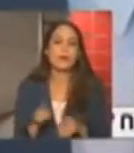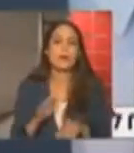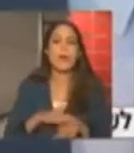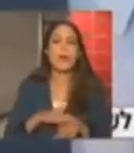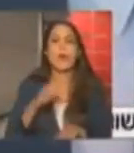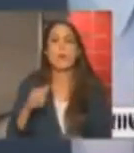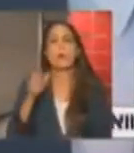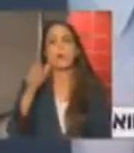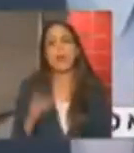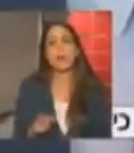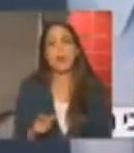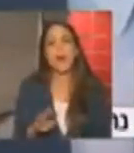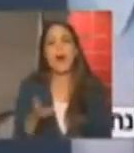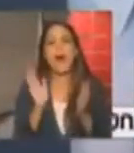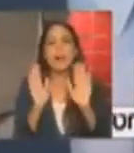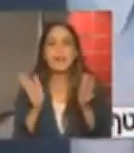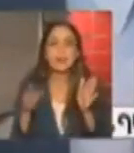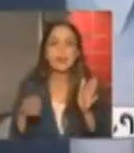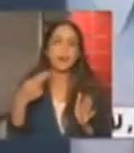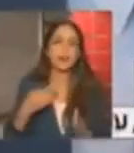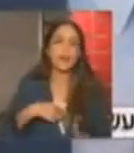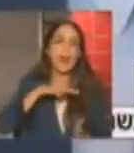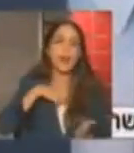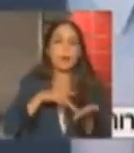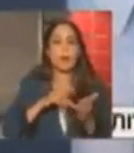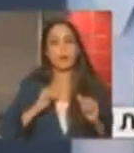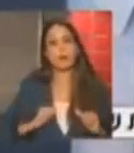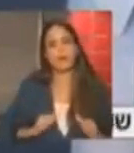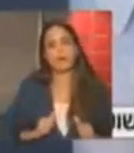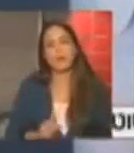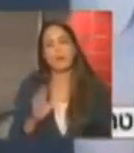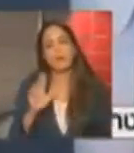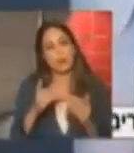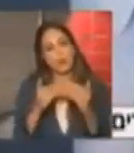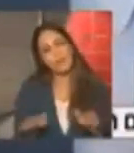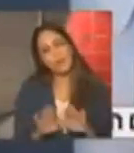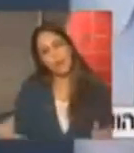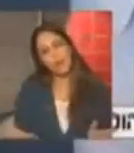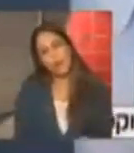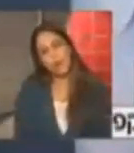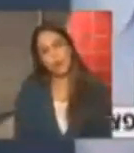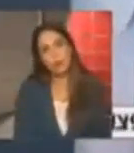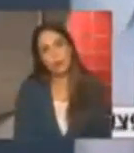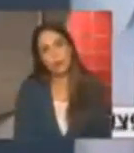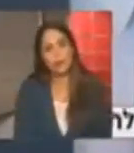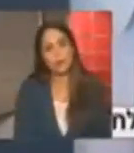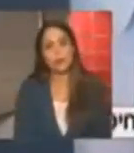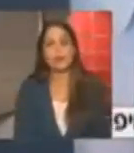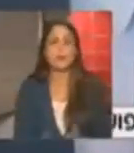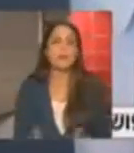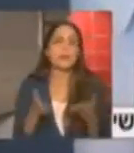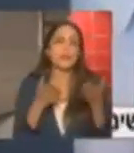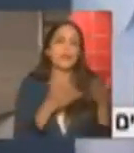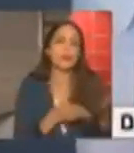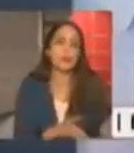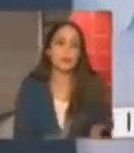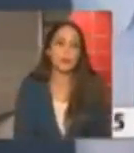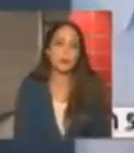המרטש להיות אחראי על סקוטלנד יארד. יש פה באמת גבול לכל תעלול. צד שני, מדובר על בעצם